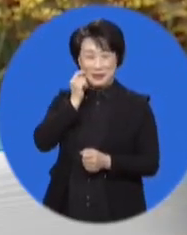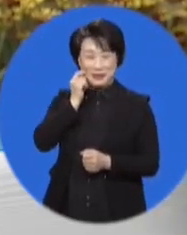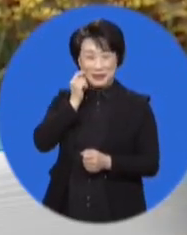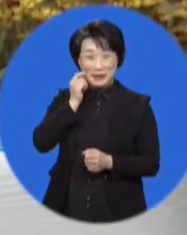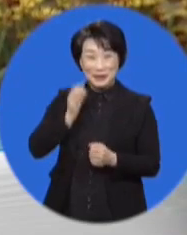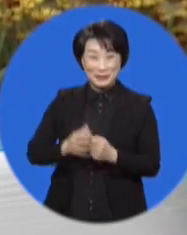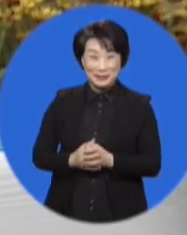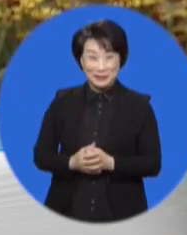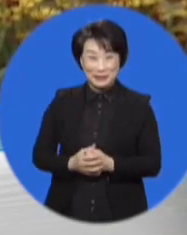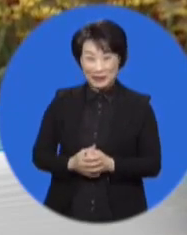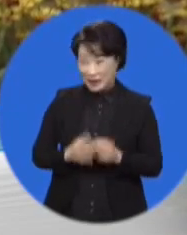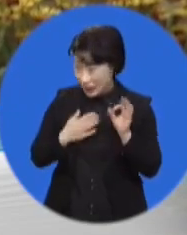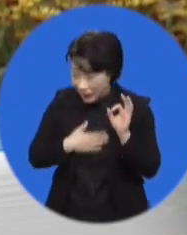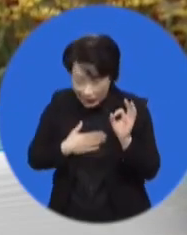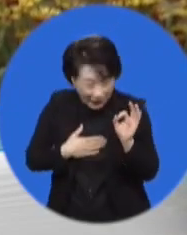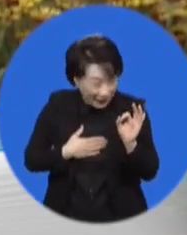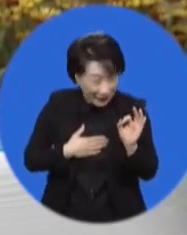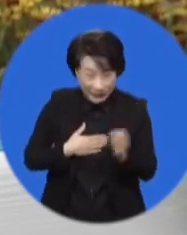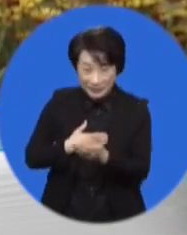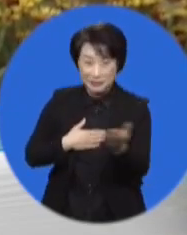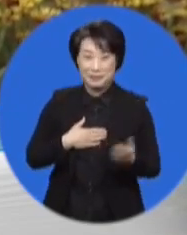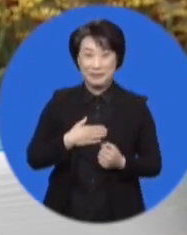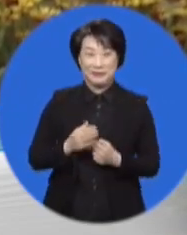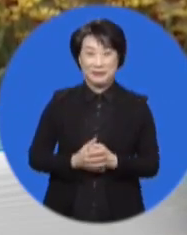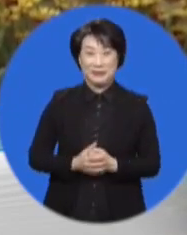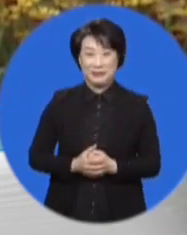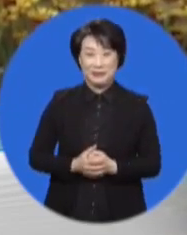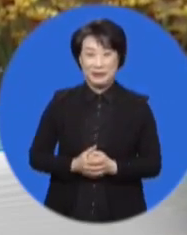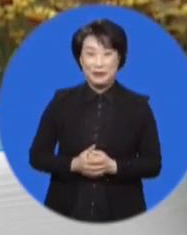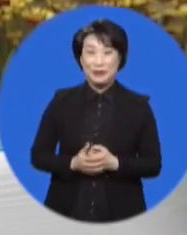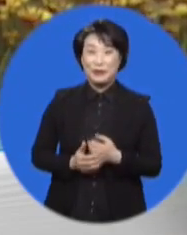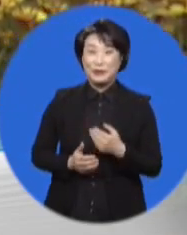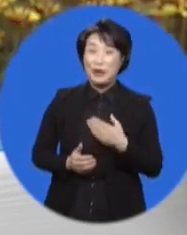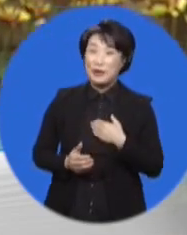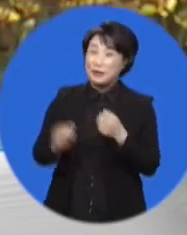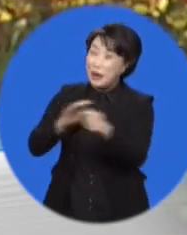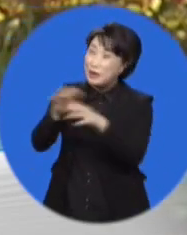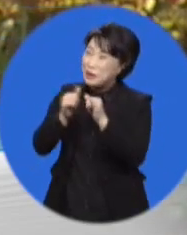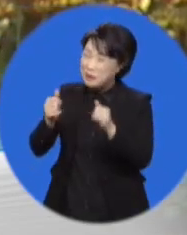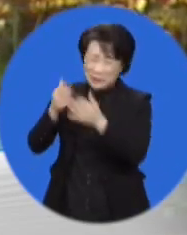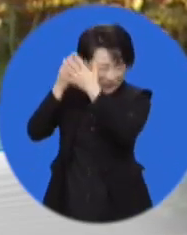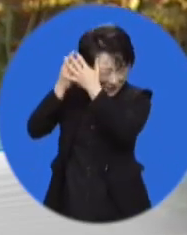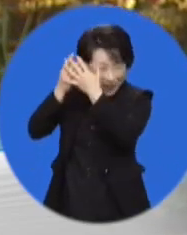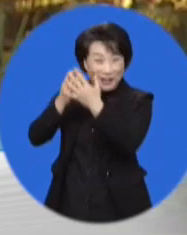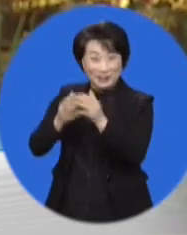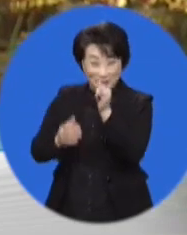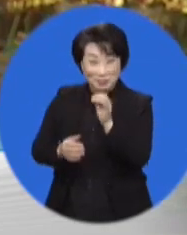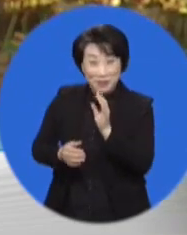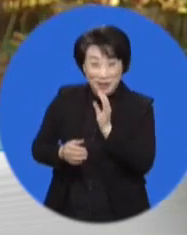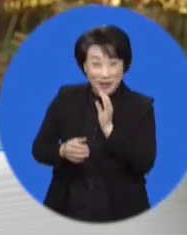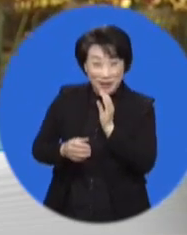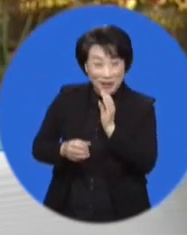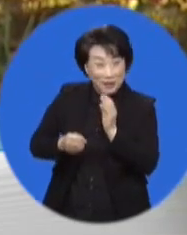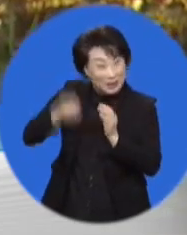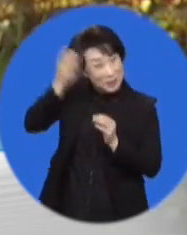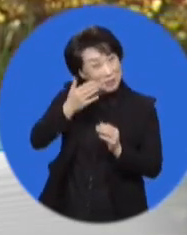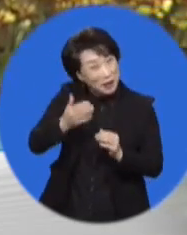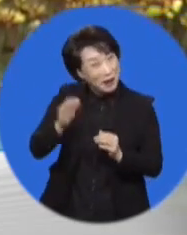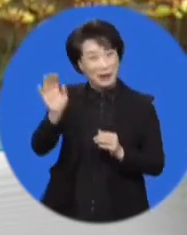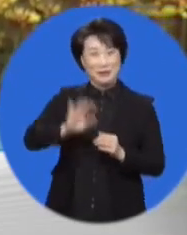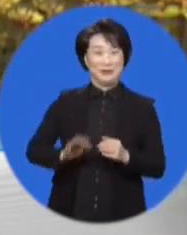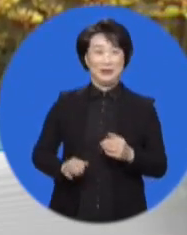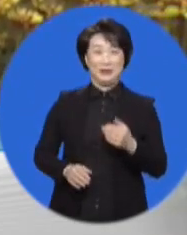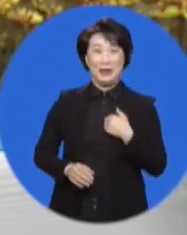말이오. 무슨 말인지 이해가 돼요? 아, 소멸이 어떻게 되겠어요? 생각해 보세요. 내